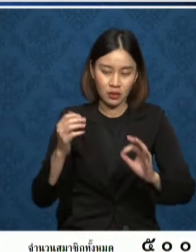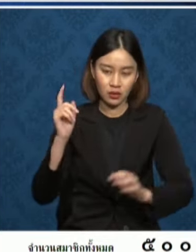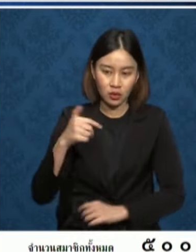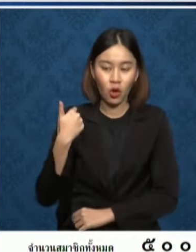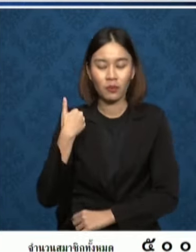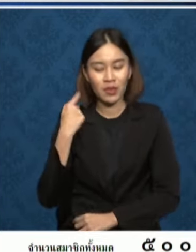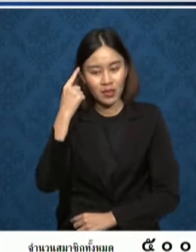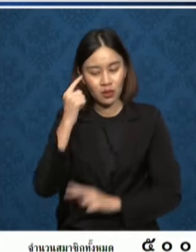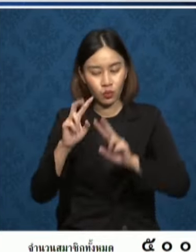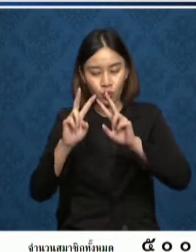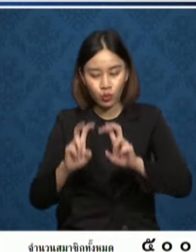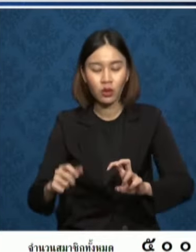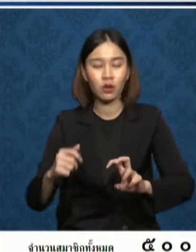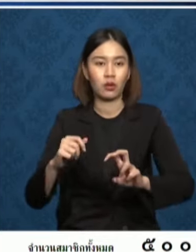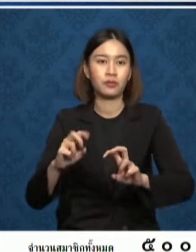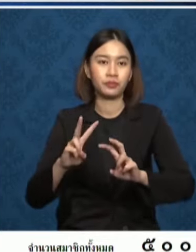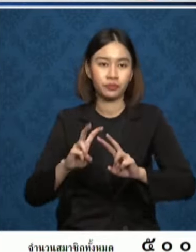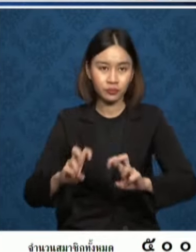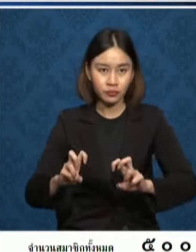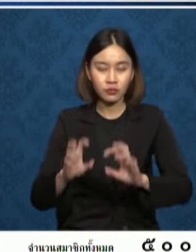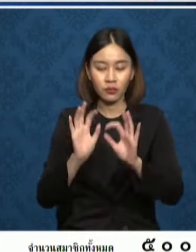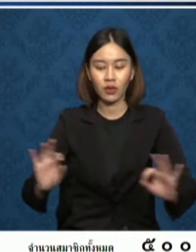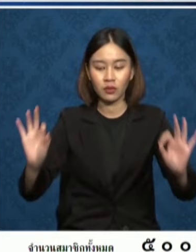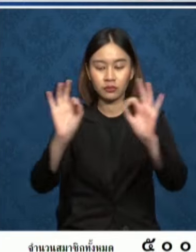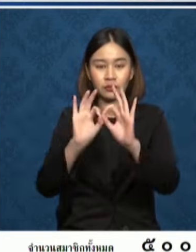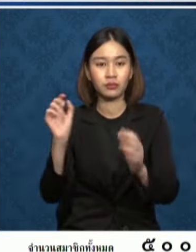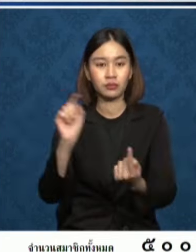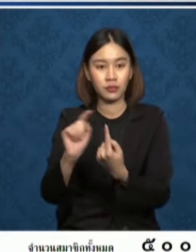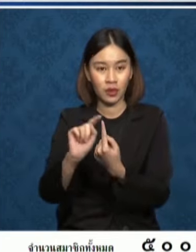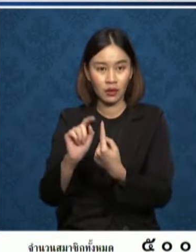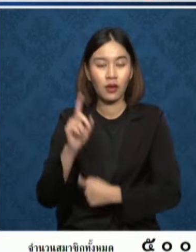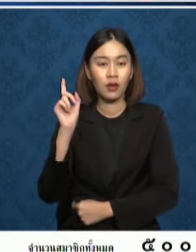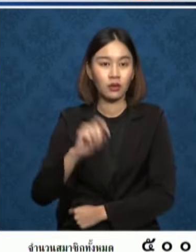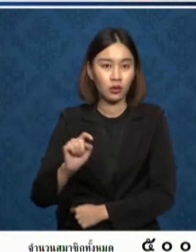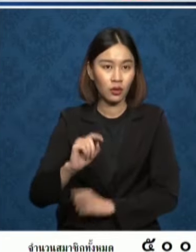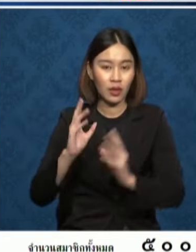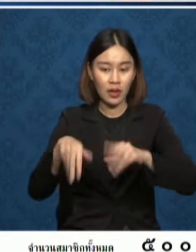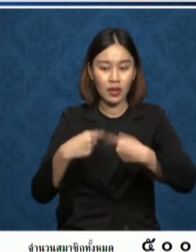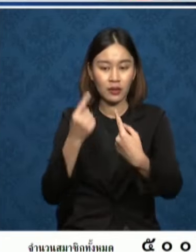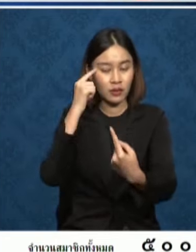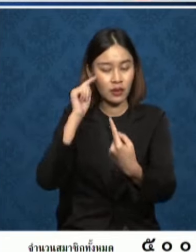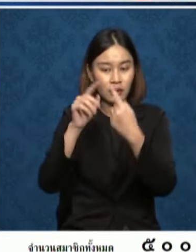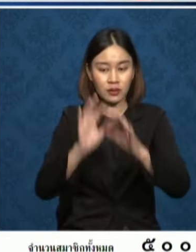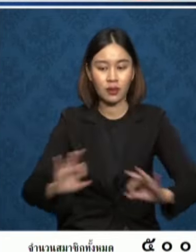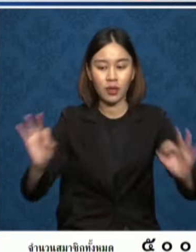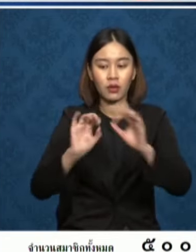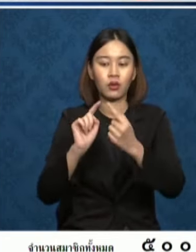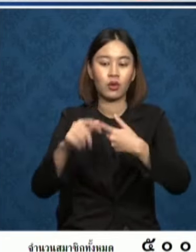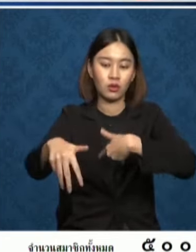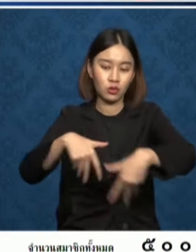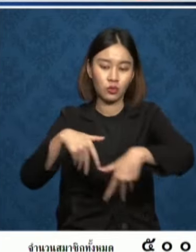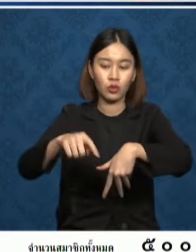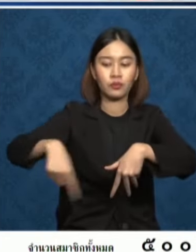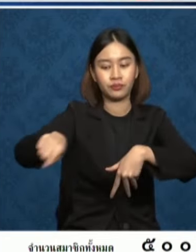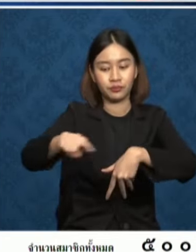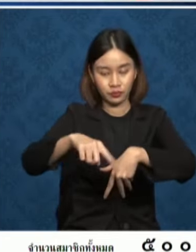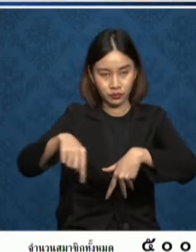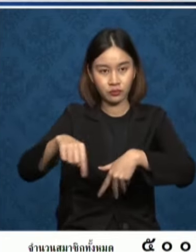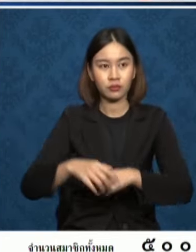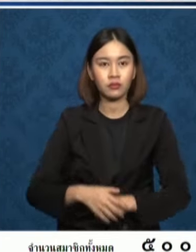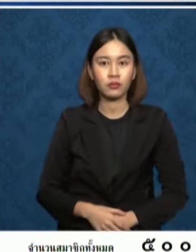กลั่นกรองสิ่งที่สำคัญที่สุดก็คือต้องให้ความสำคัญแก่ชุมชนตรงนั้นก่อน